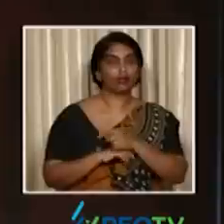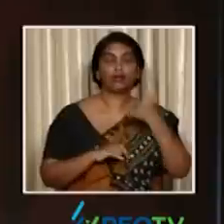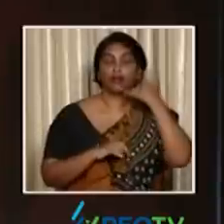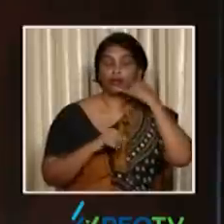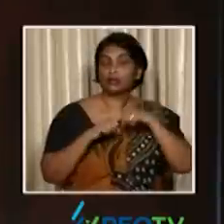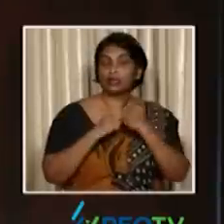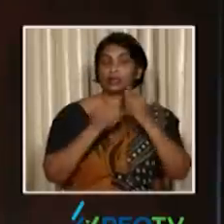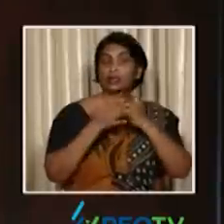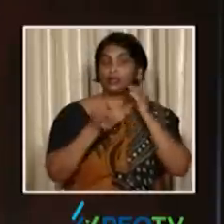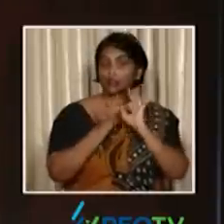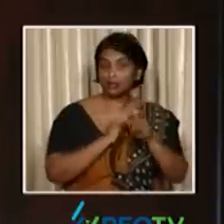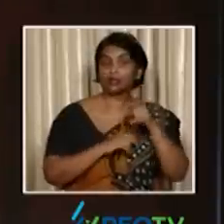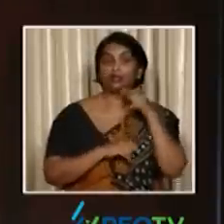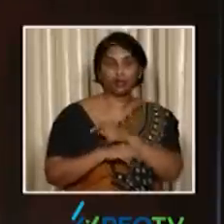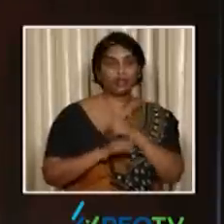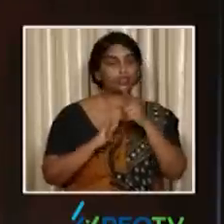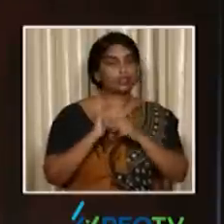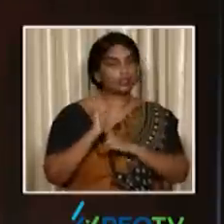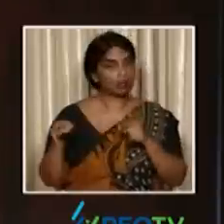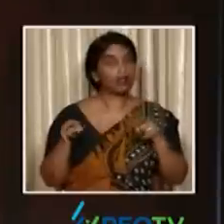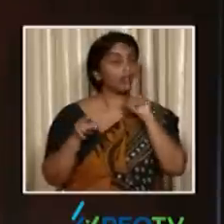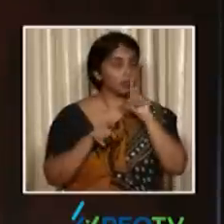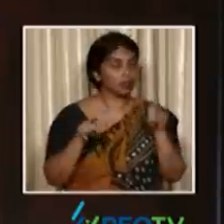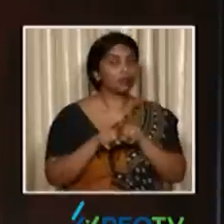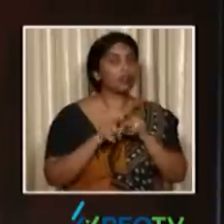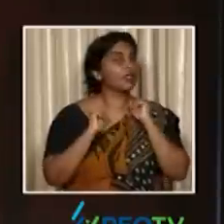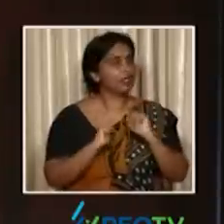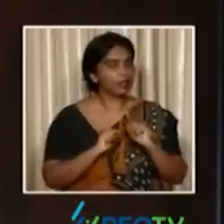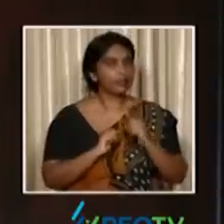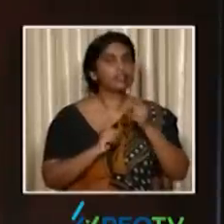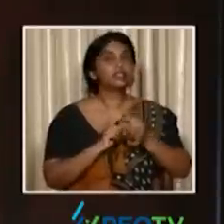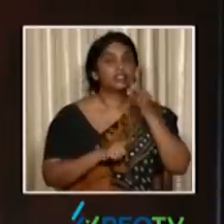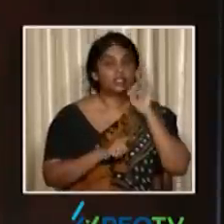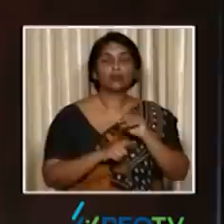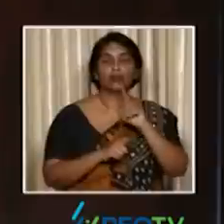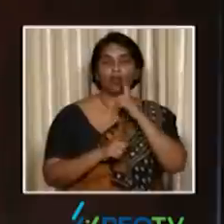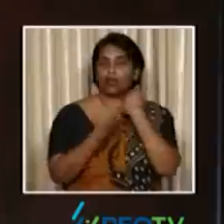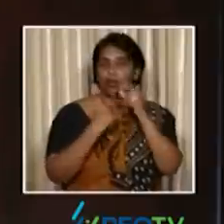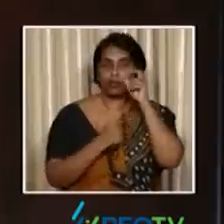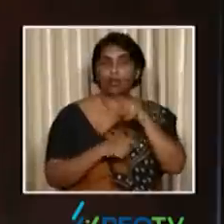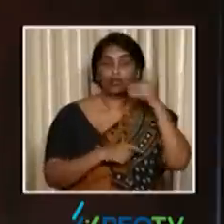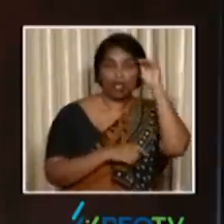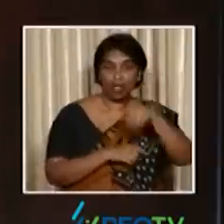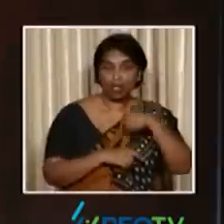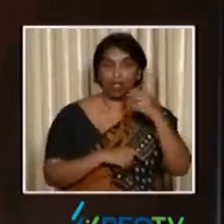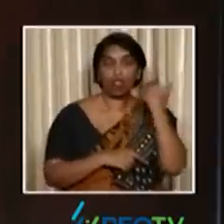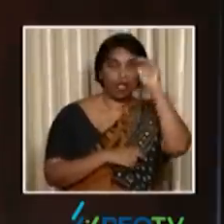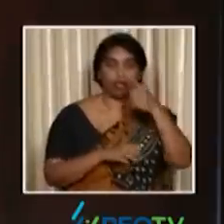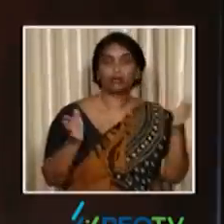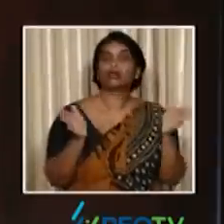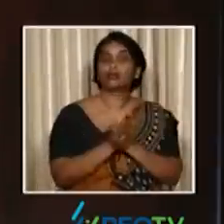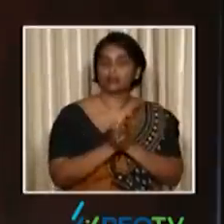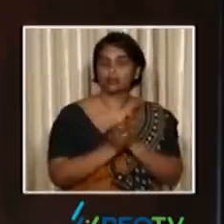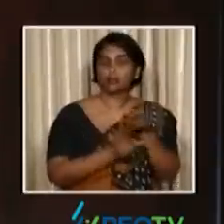තදබේ ගෙවල් ගිනි තියන්න හදපු කට්ටියත් ජනතා විමුක්ති පෙරමුණේ වෙන්න ඕන එහෙනම් ඇයි ජනාධිපතිතුමා මේක එළියට දාන්නේ නැත්තේ රතු ආලි පටව සහ කොළ ආලි පටවගේ